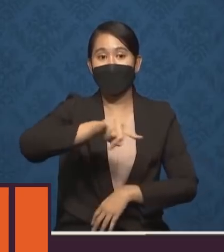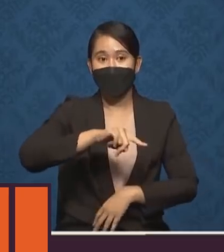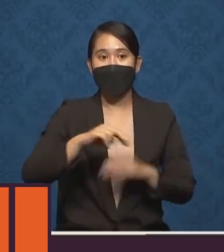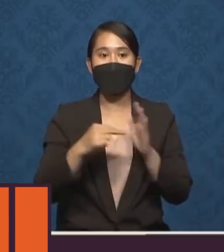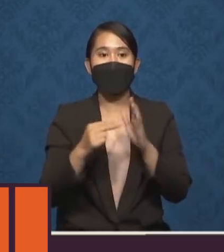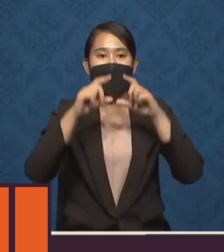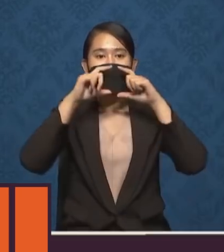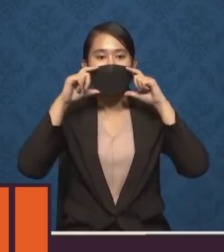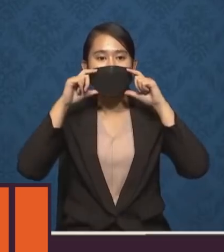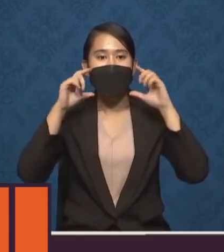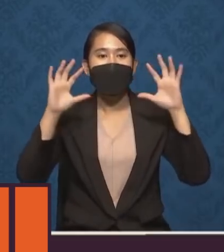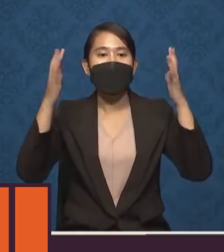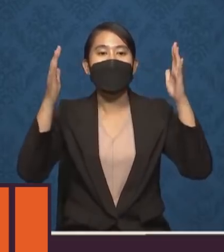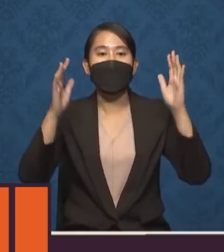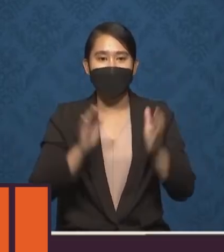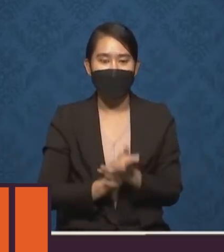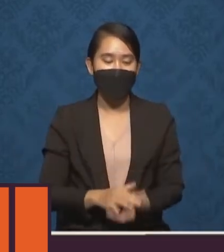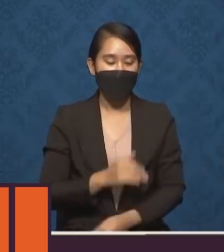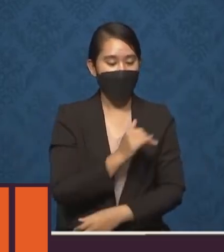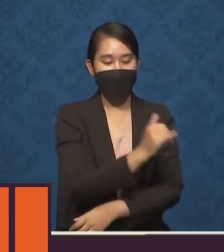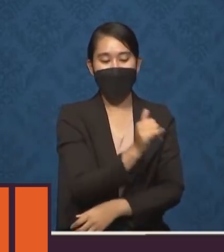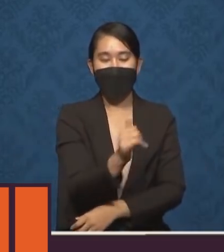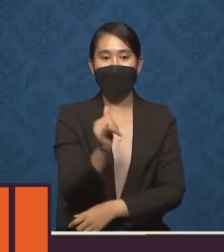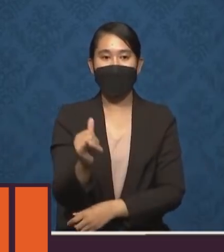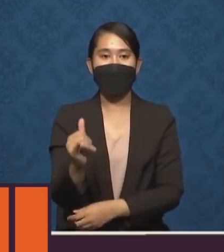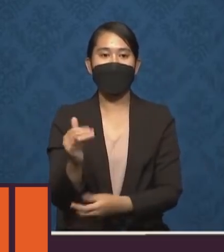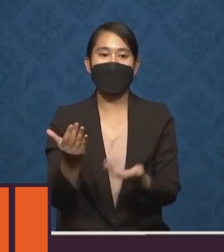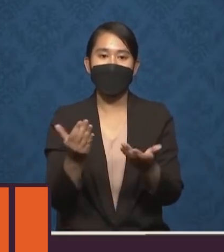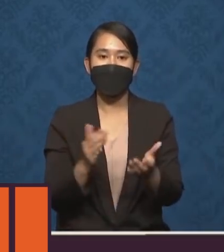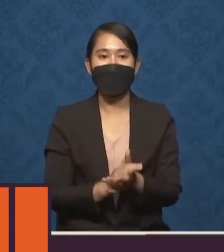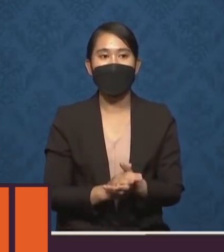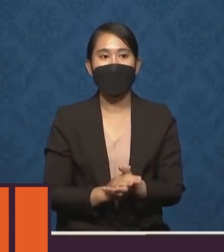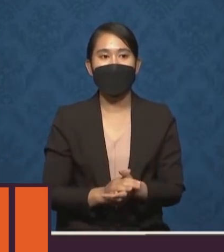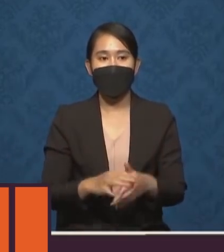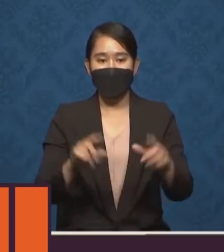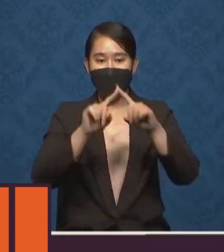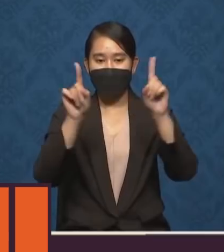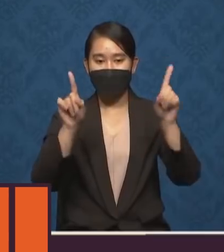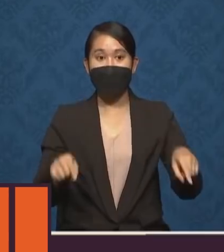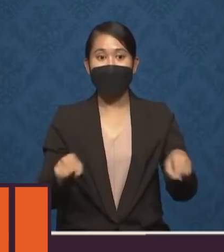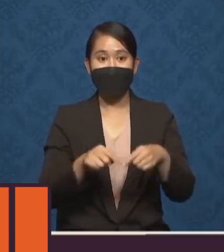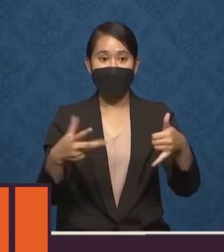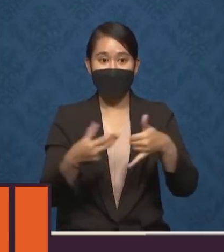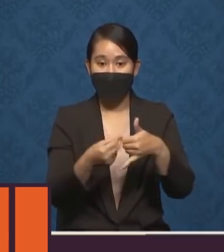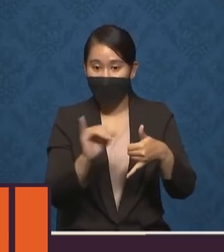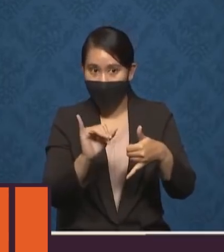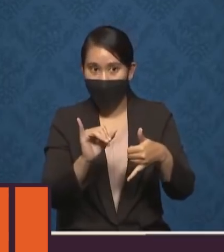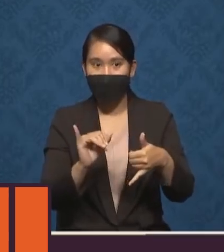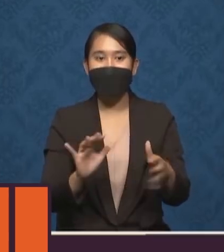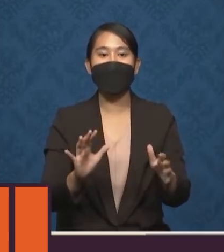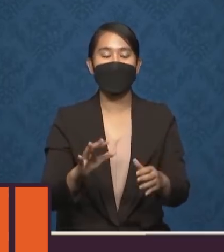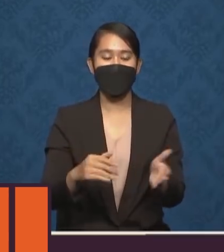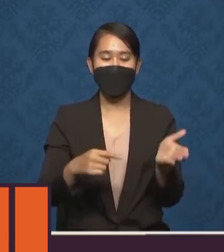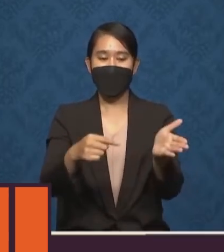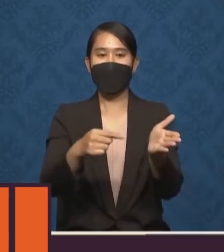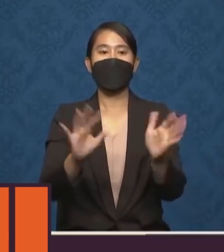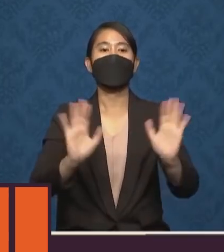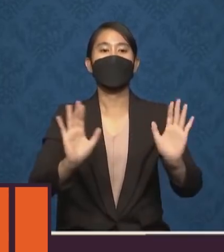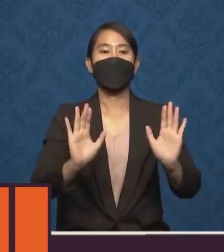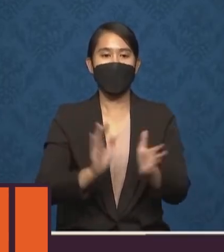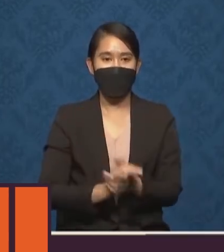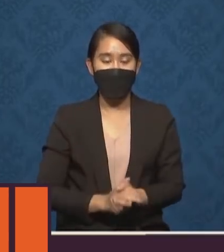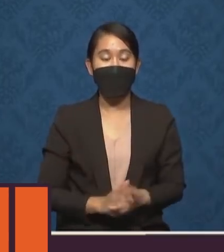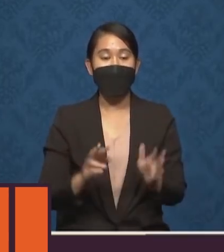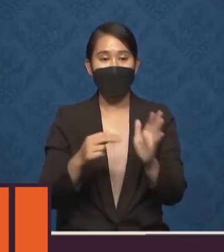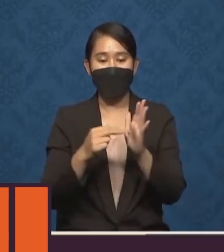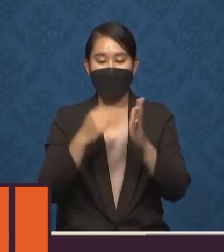ใส่หน้ากากเวลาเดินทางไปไหนมาอีกแล้วและไม่ต้องแสดงบัตรฉีดวัคซีนเมื่อเข้ารับบริการในสถานบันเทิงและ